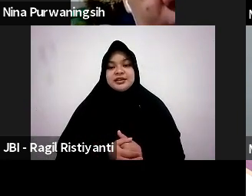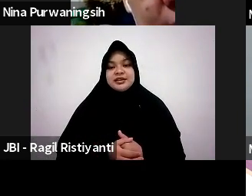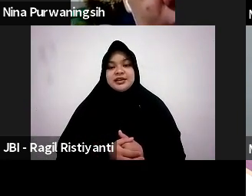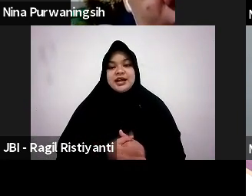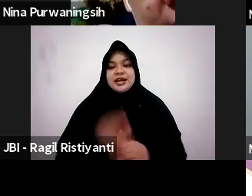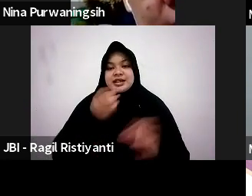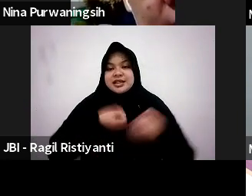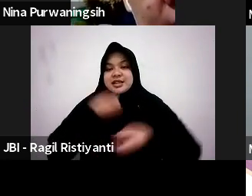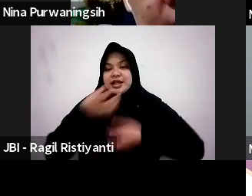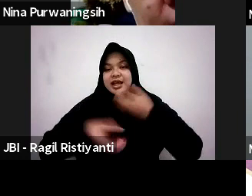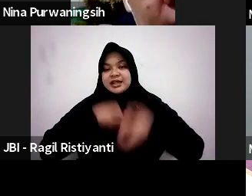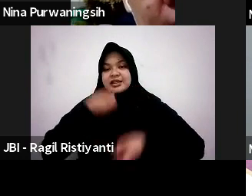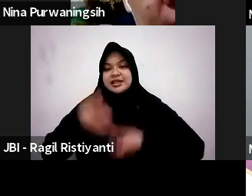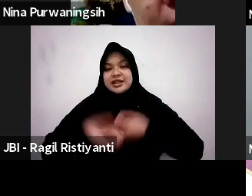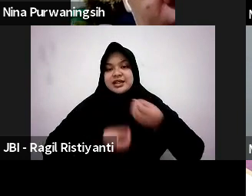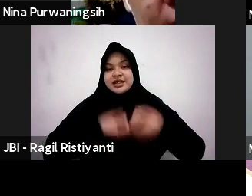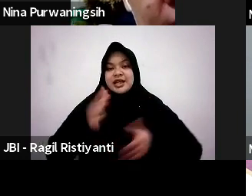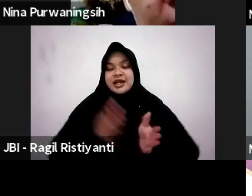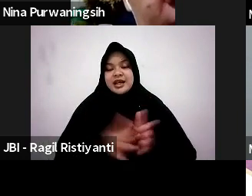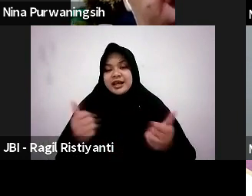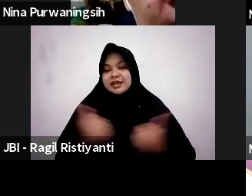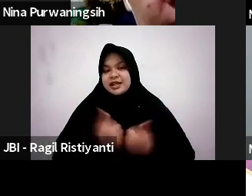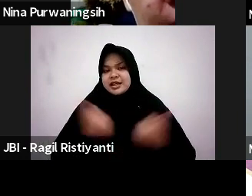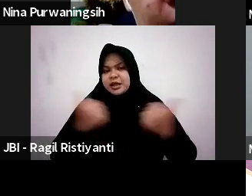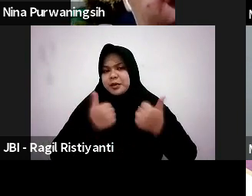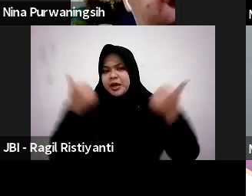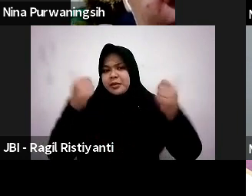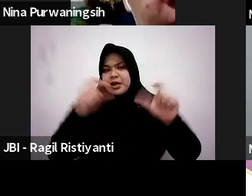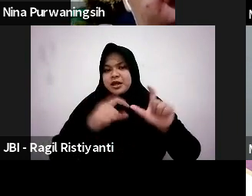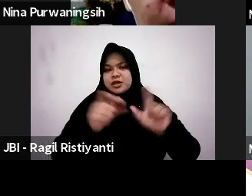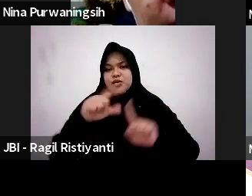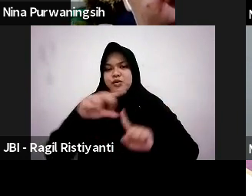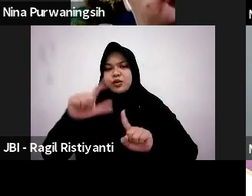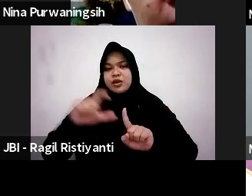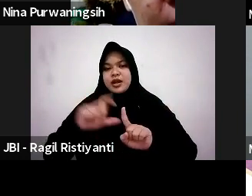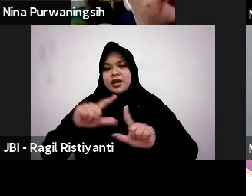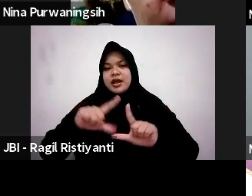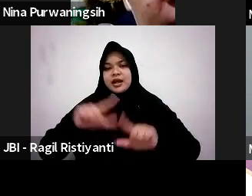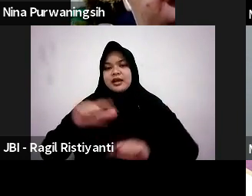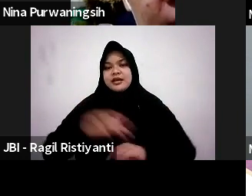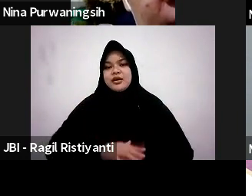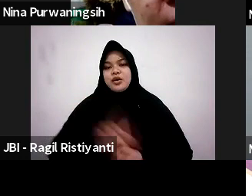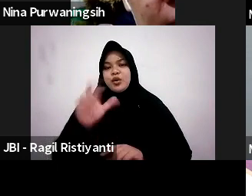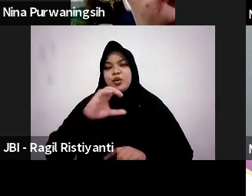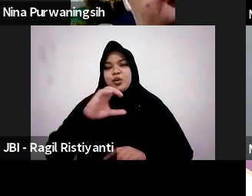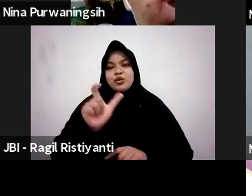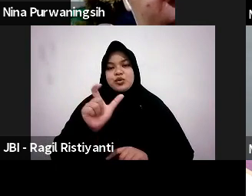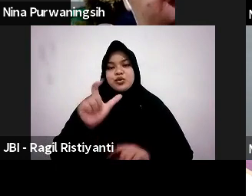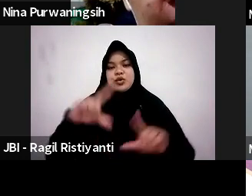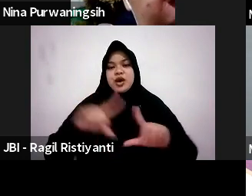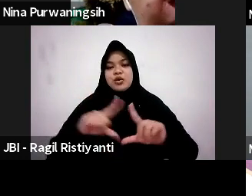tentu ini menjadi sangat istimewa karena Sutra dari film ini bakucup Agustin juga bersama